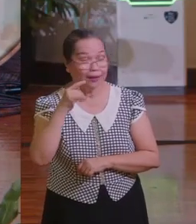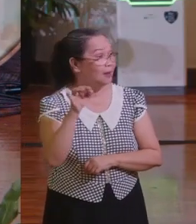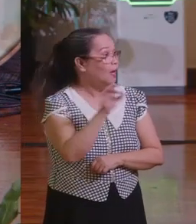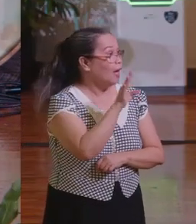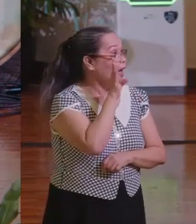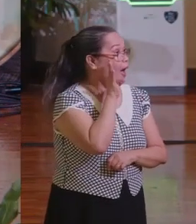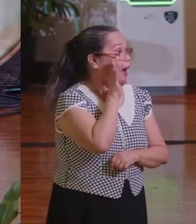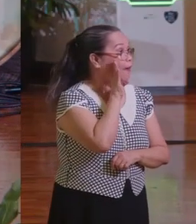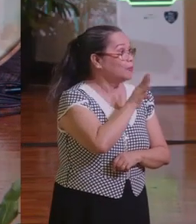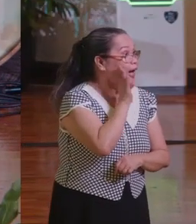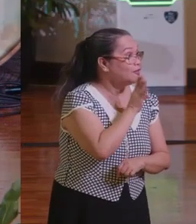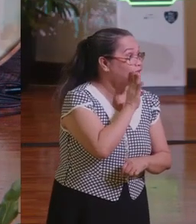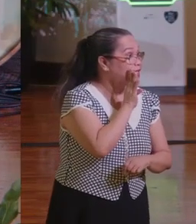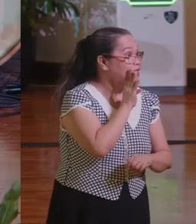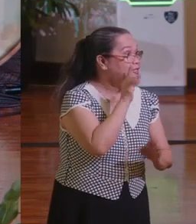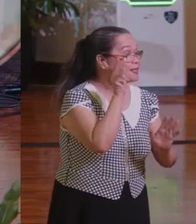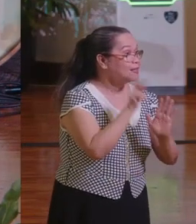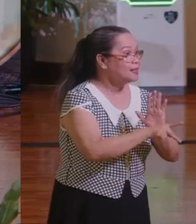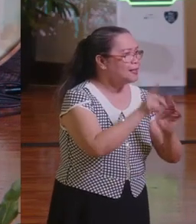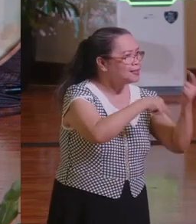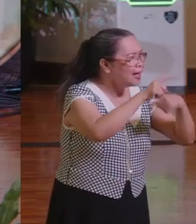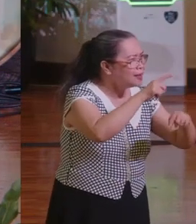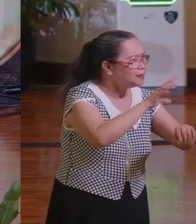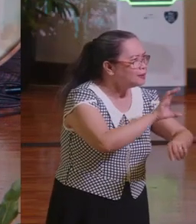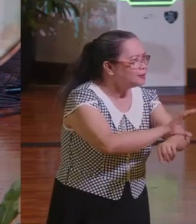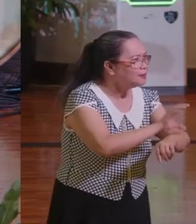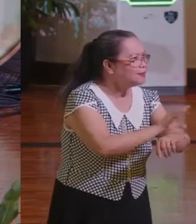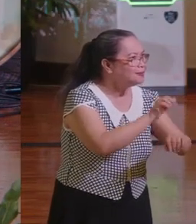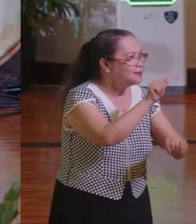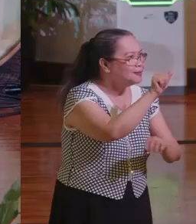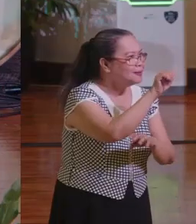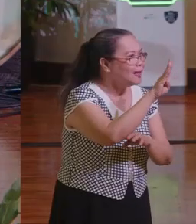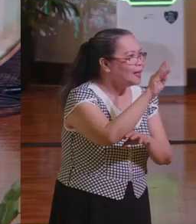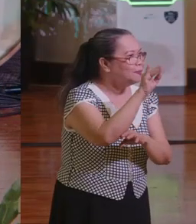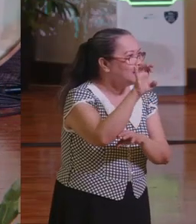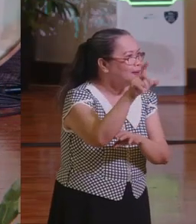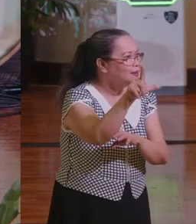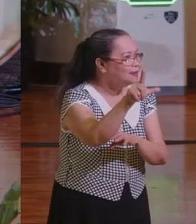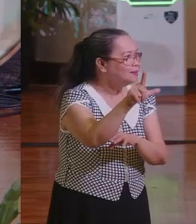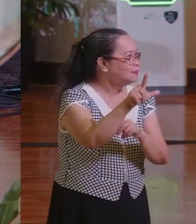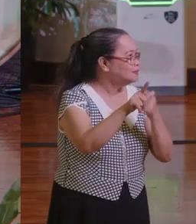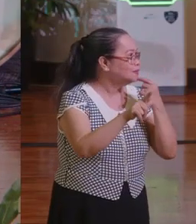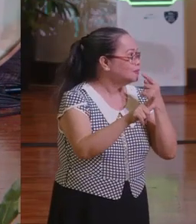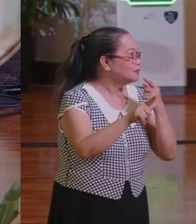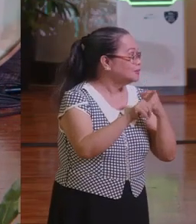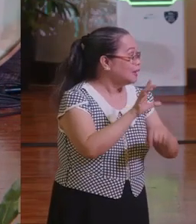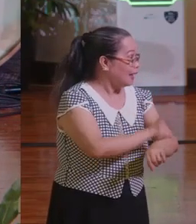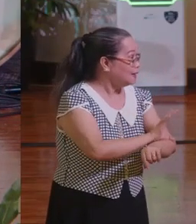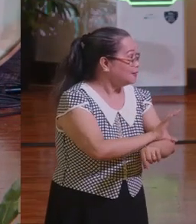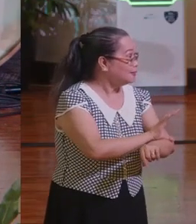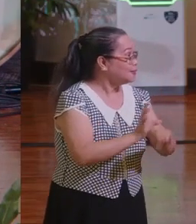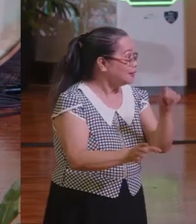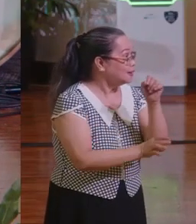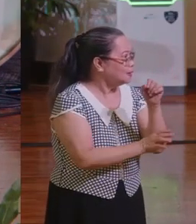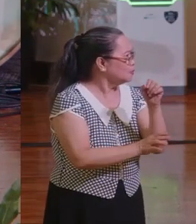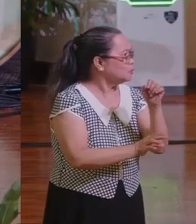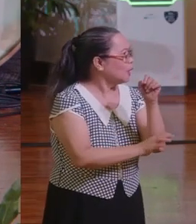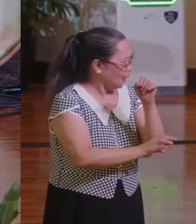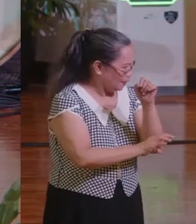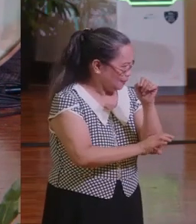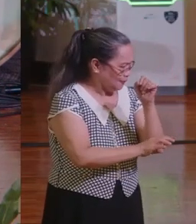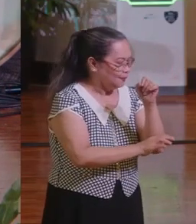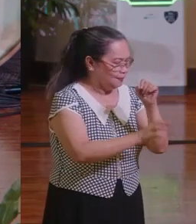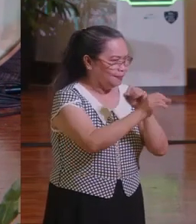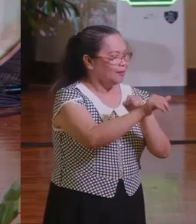kanyang pinaslang ang kanyang sariling kapatid na si Abel at nung siya ay kinonfront ng